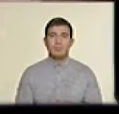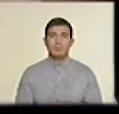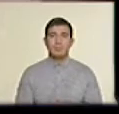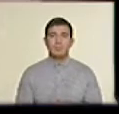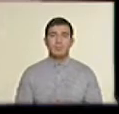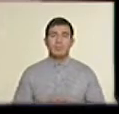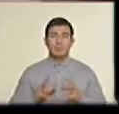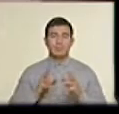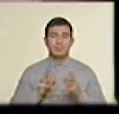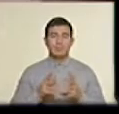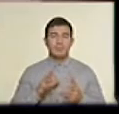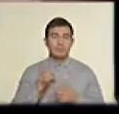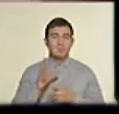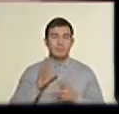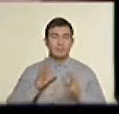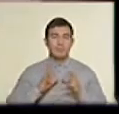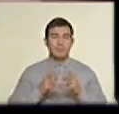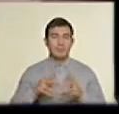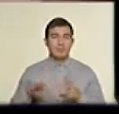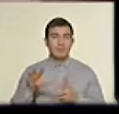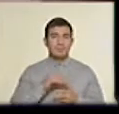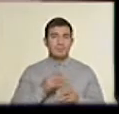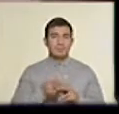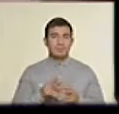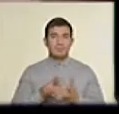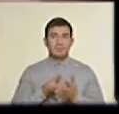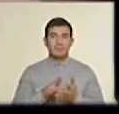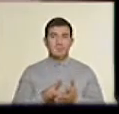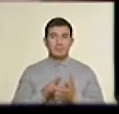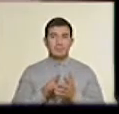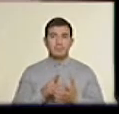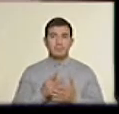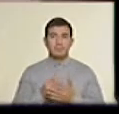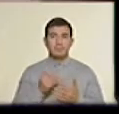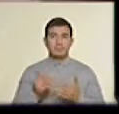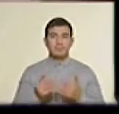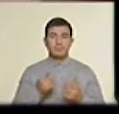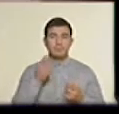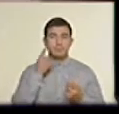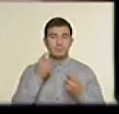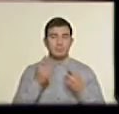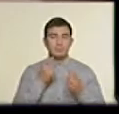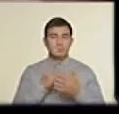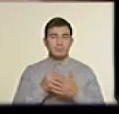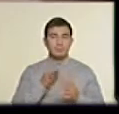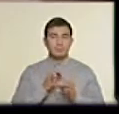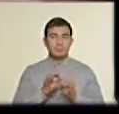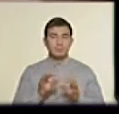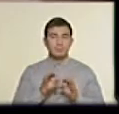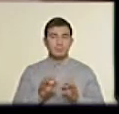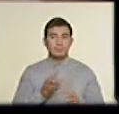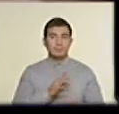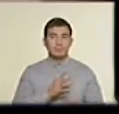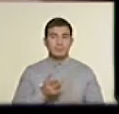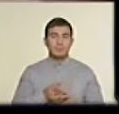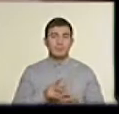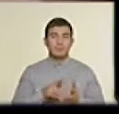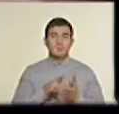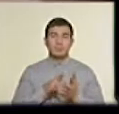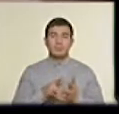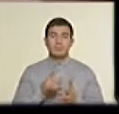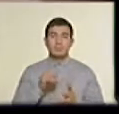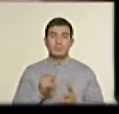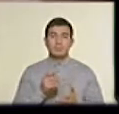Butun jahon turizm va sayohatlar bo'yicha kengashi ma'lumotlariga ko'ra, O'zbekiston sayyohlar tashrifi bo'yicha